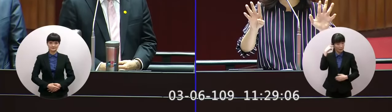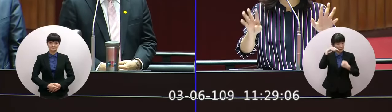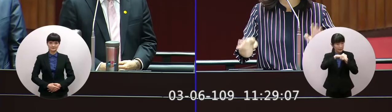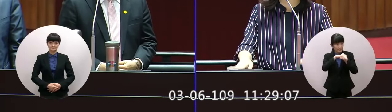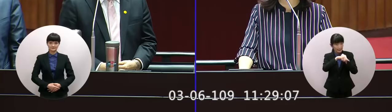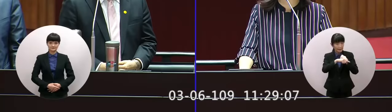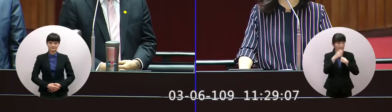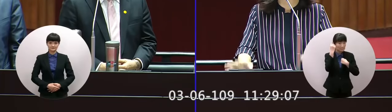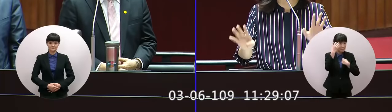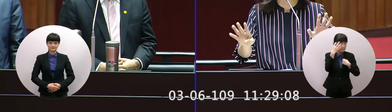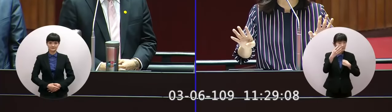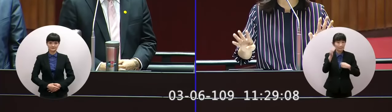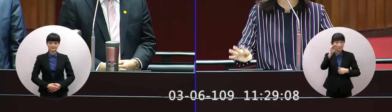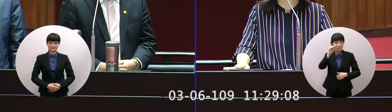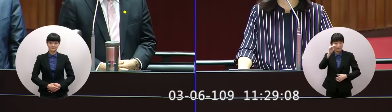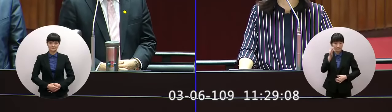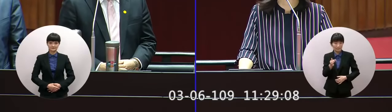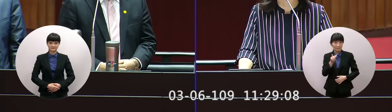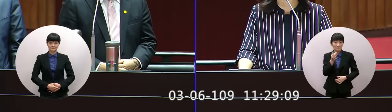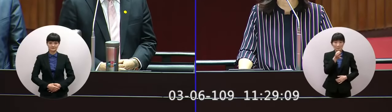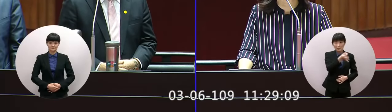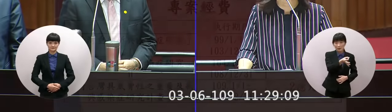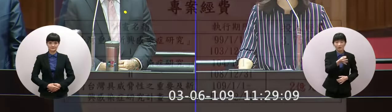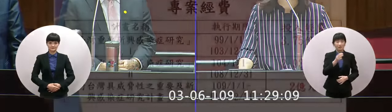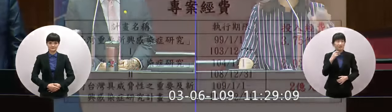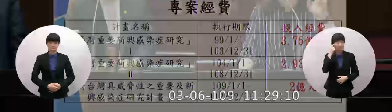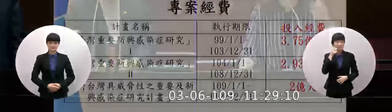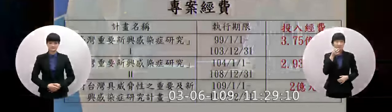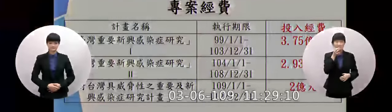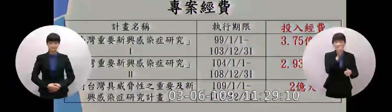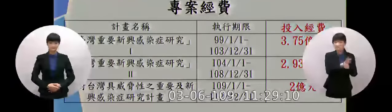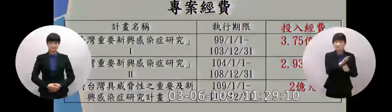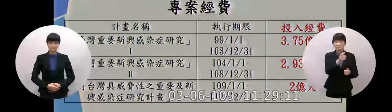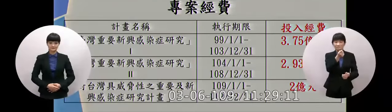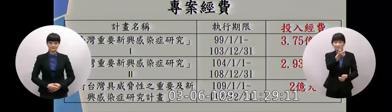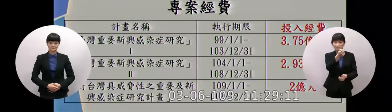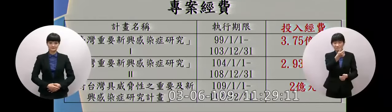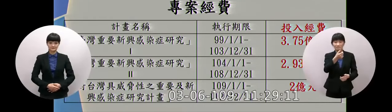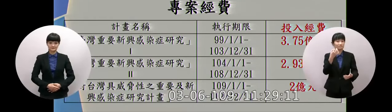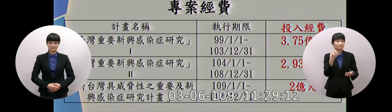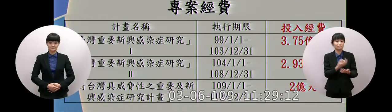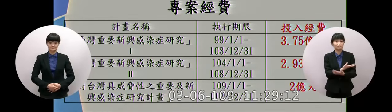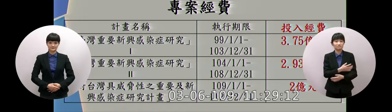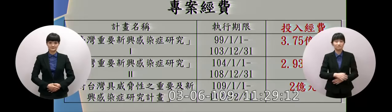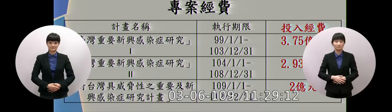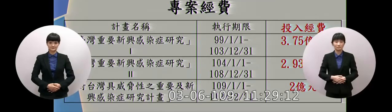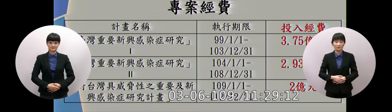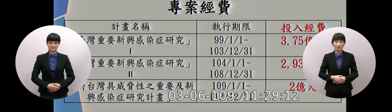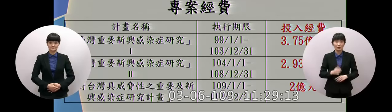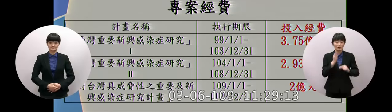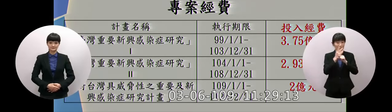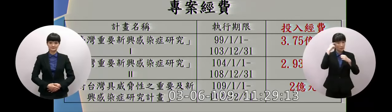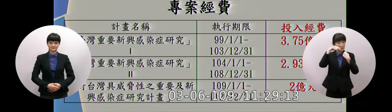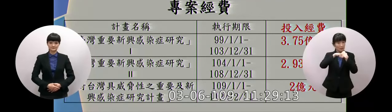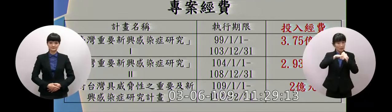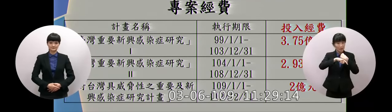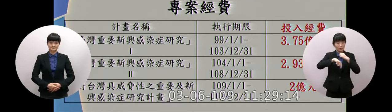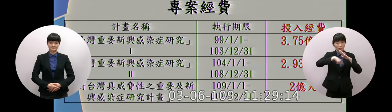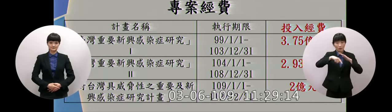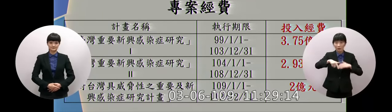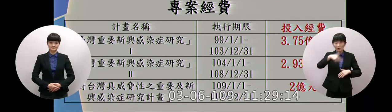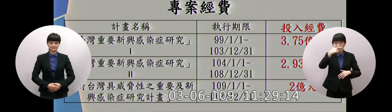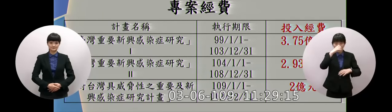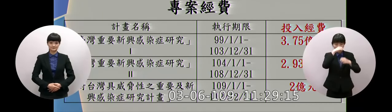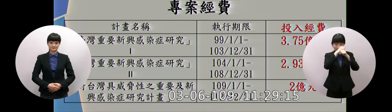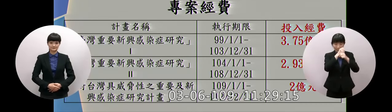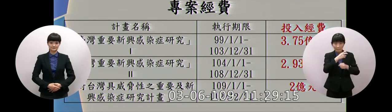上面9000万，比如说9000万是非常非常不足的哦。那中研院 是不是在快筛的部分已